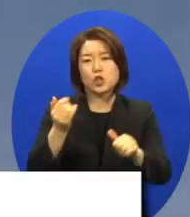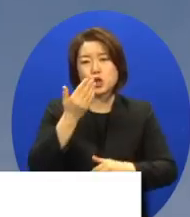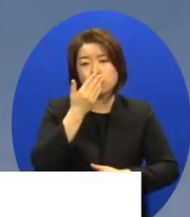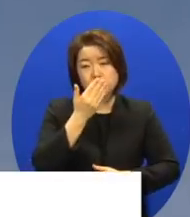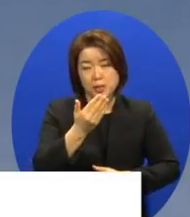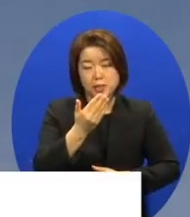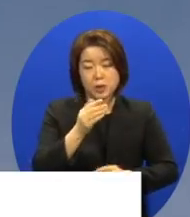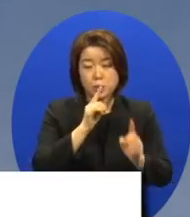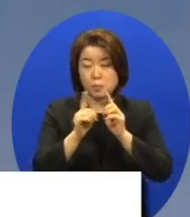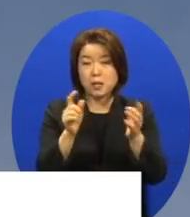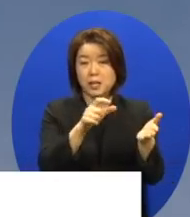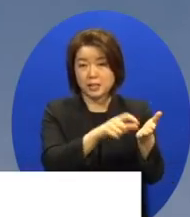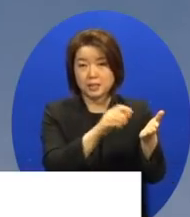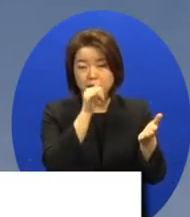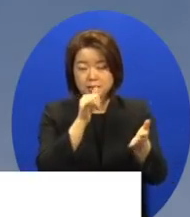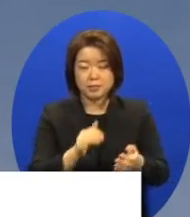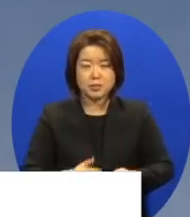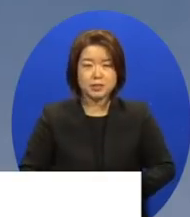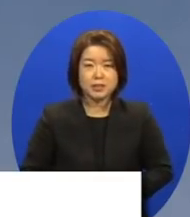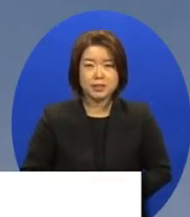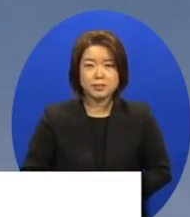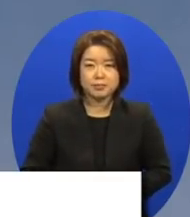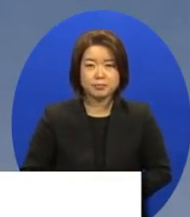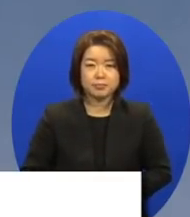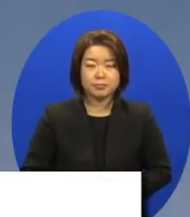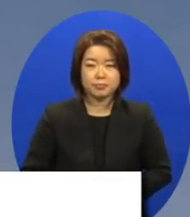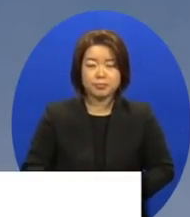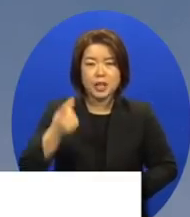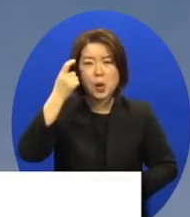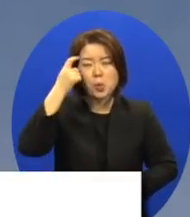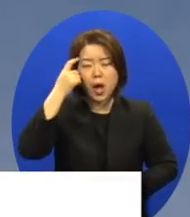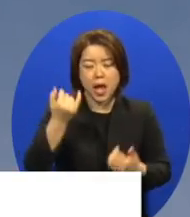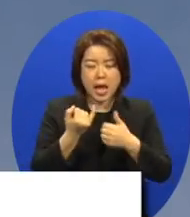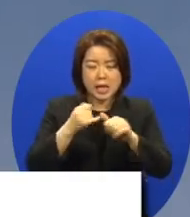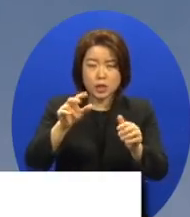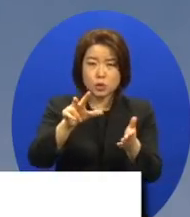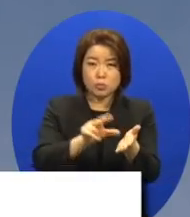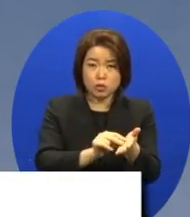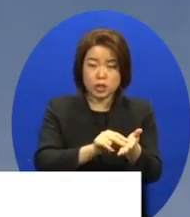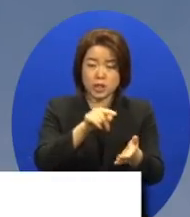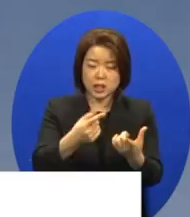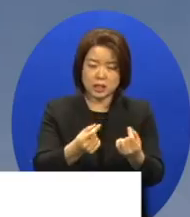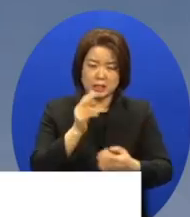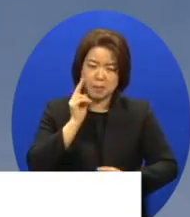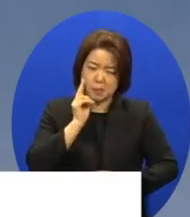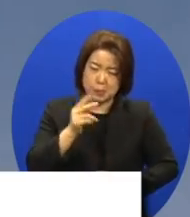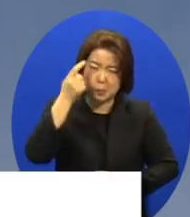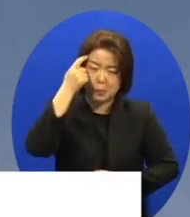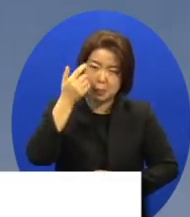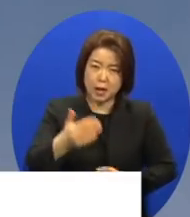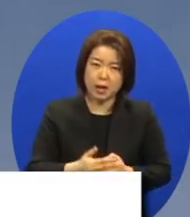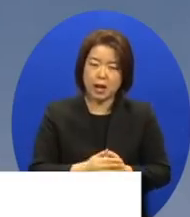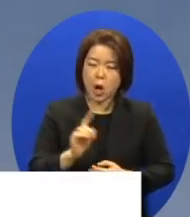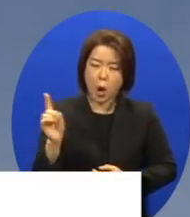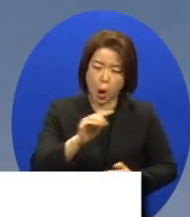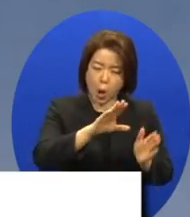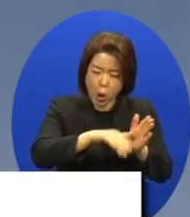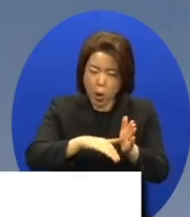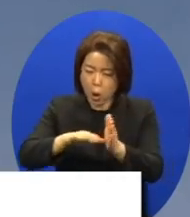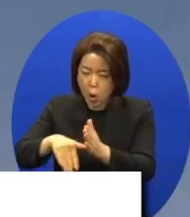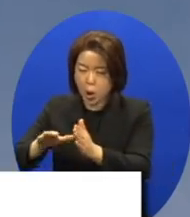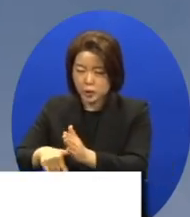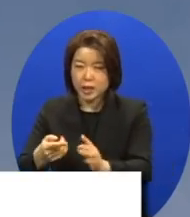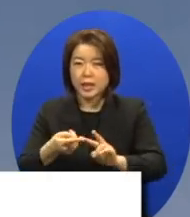말씀하고 있습니다 왜 이용 문제가 이렇게 증강과 어느 시대나 불